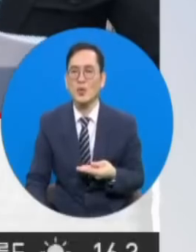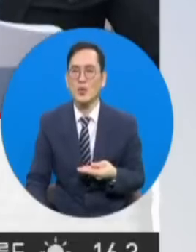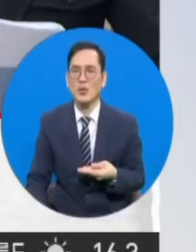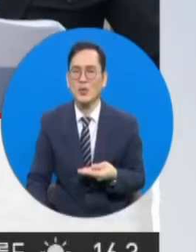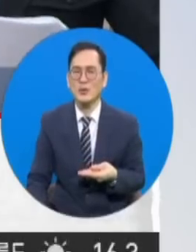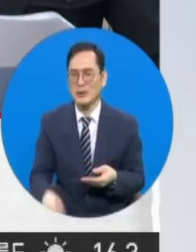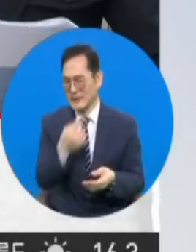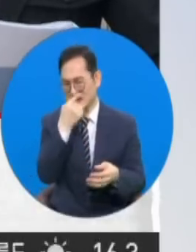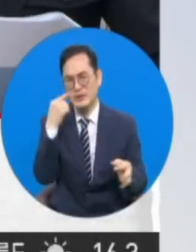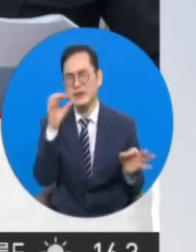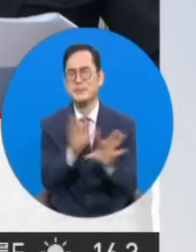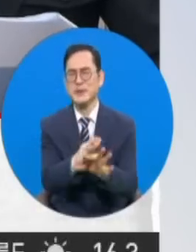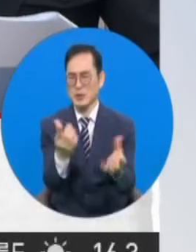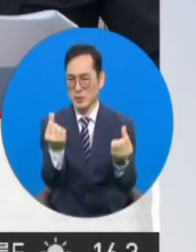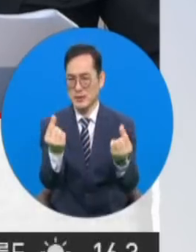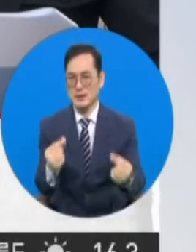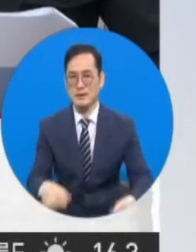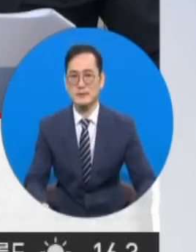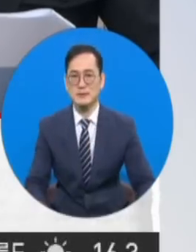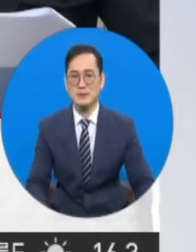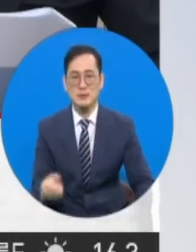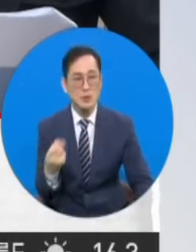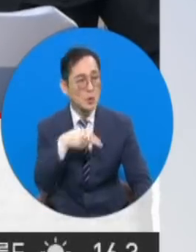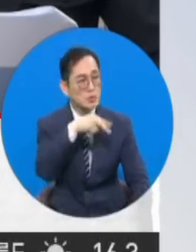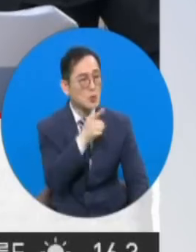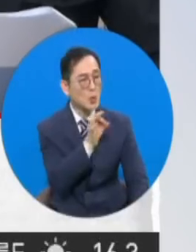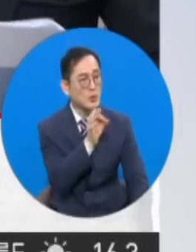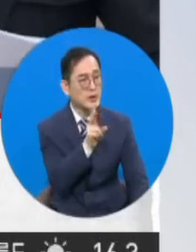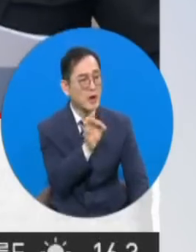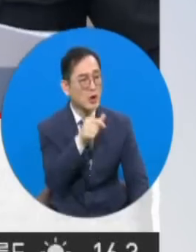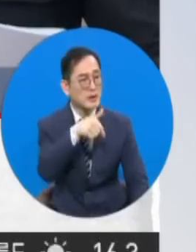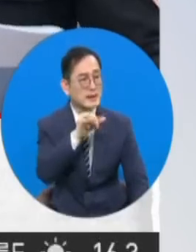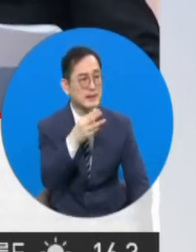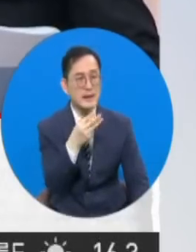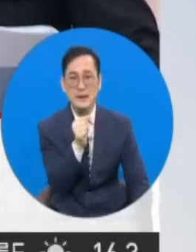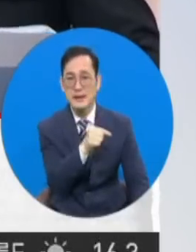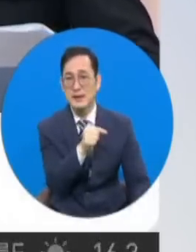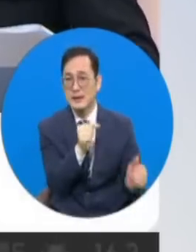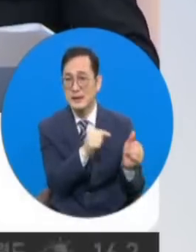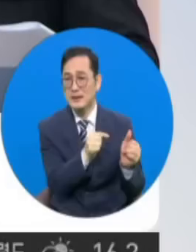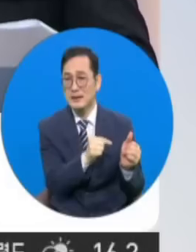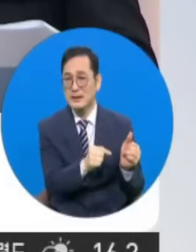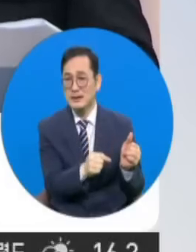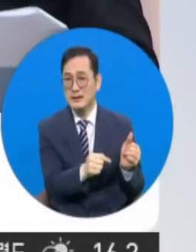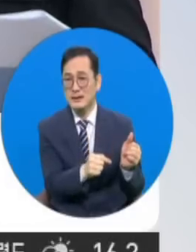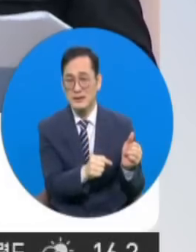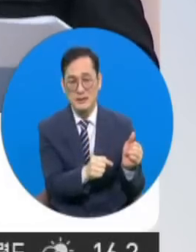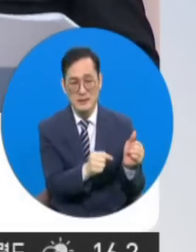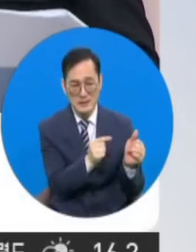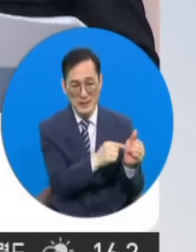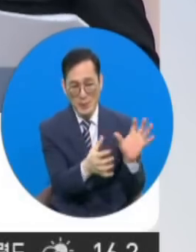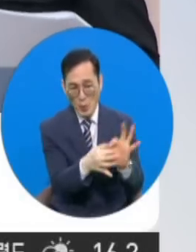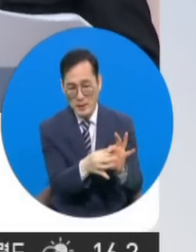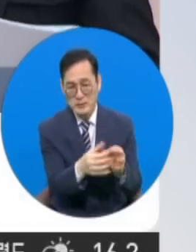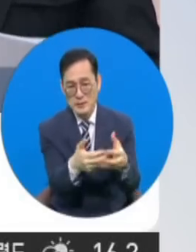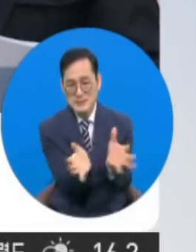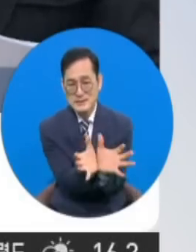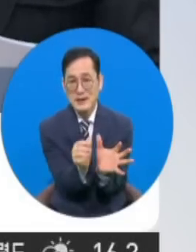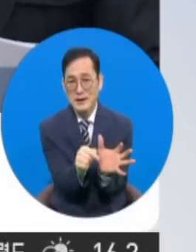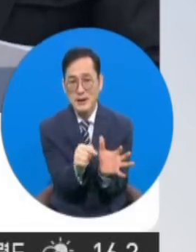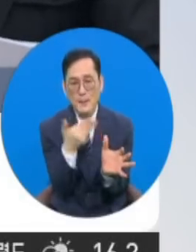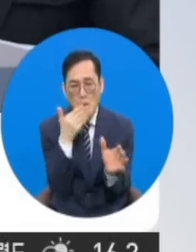지금 송영길 전 대표의 사주지 또 외곽조지를 할 수 있는 먹고 사는 문제